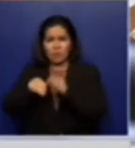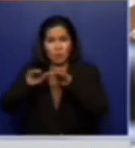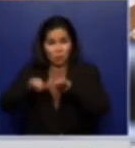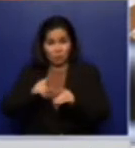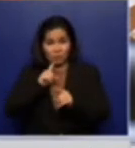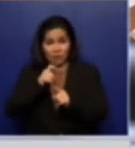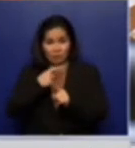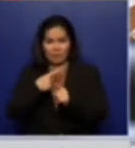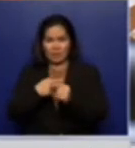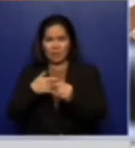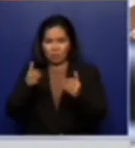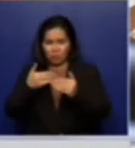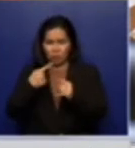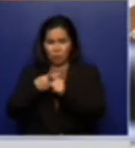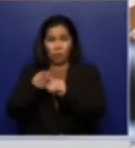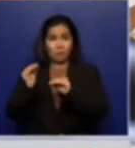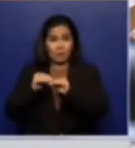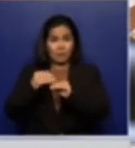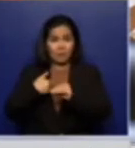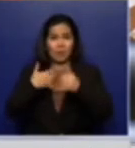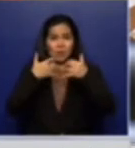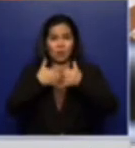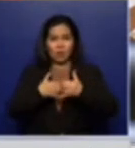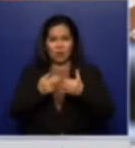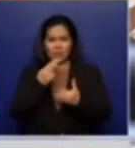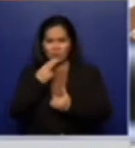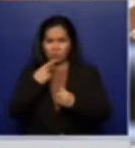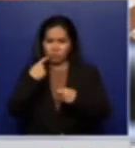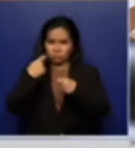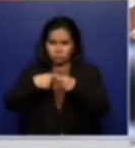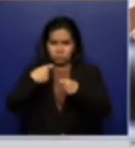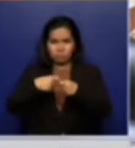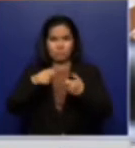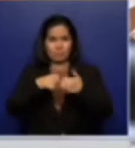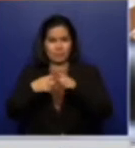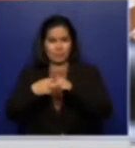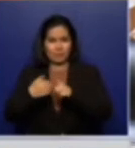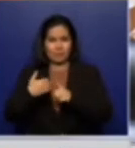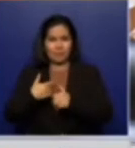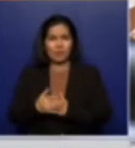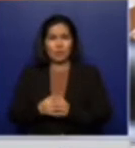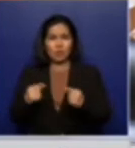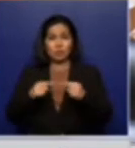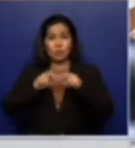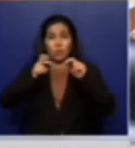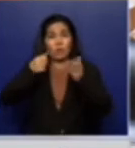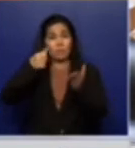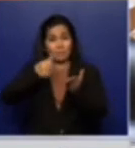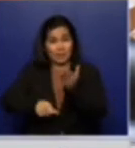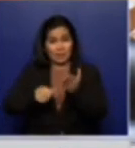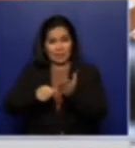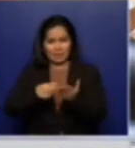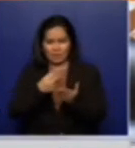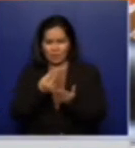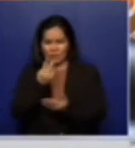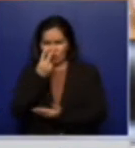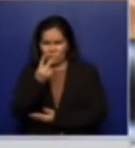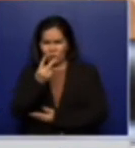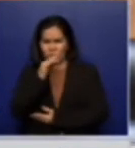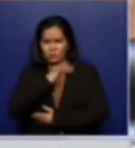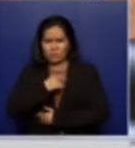ล่ะครับทุกวันนี้โรงงานยาสูบยังจะไปไม่รอดเลยเพราะฉะนั้นเรื่องภาษีเนี่ยผมถึงไม่มั่นใจว่าท่านเก็บ